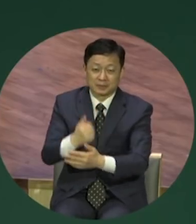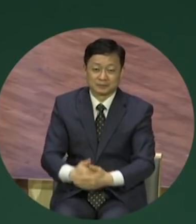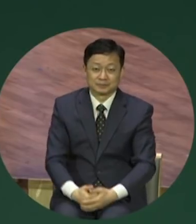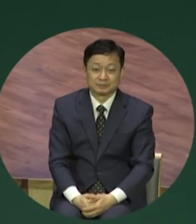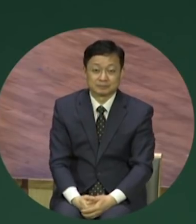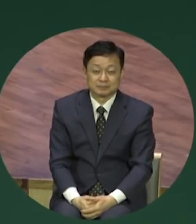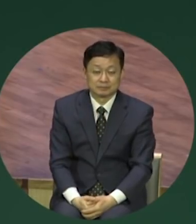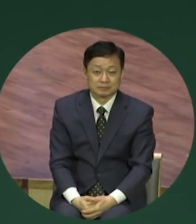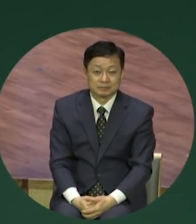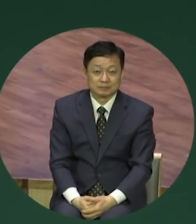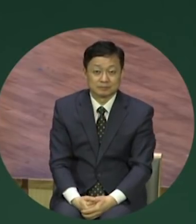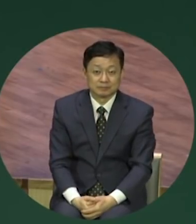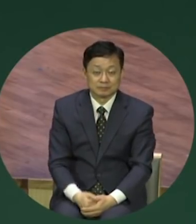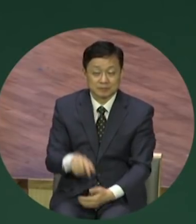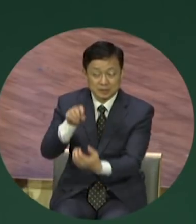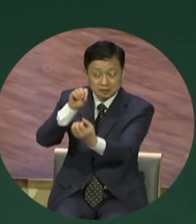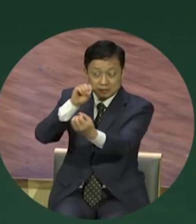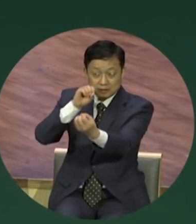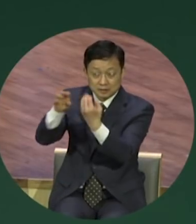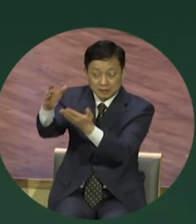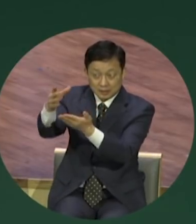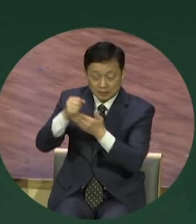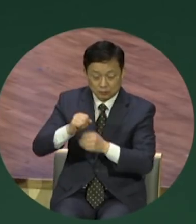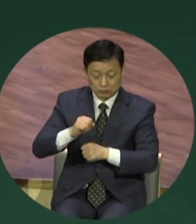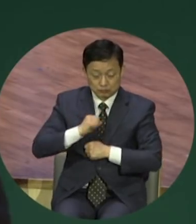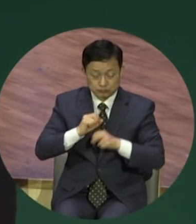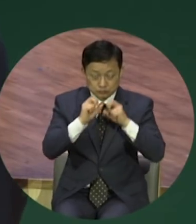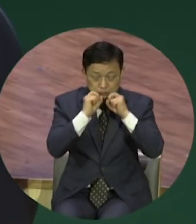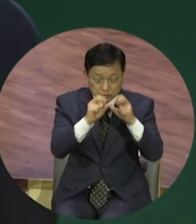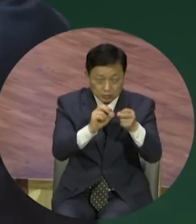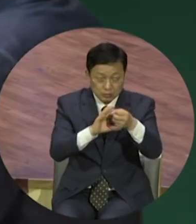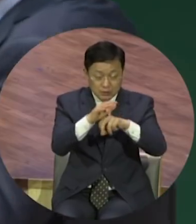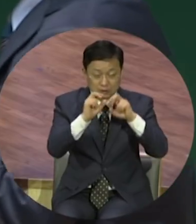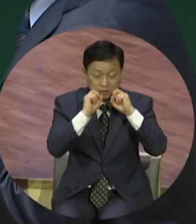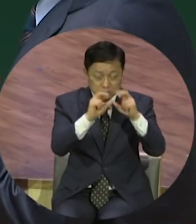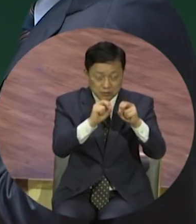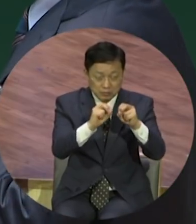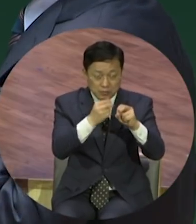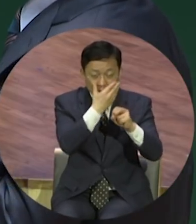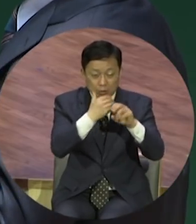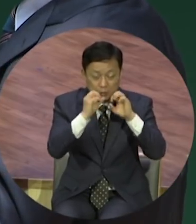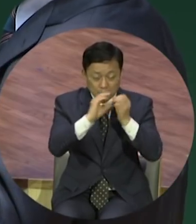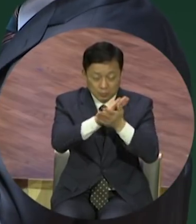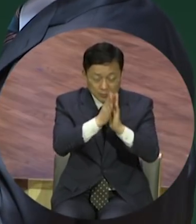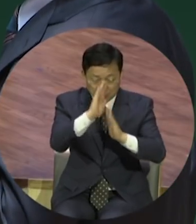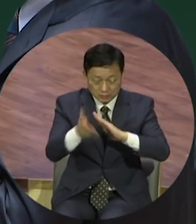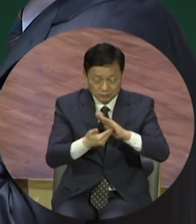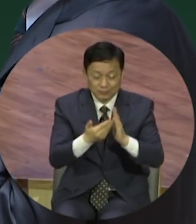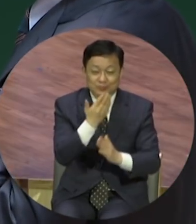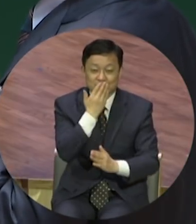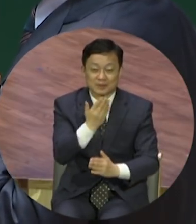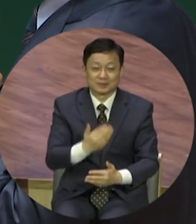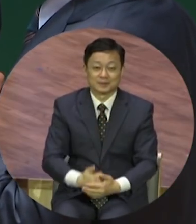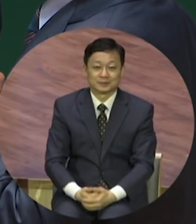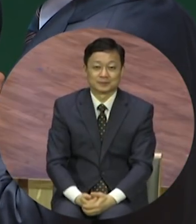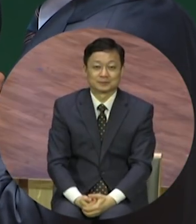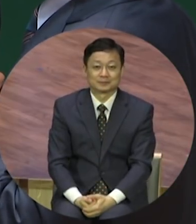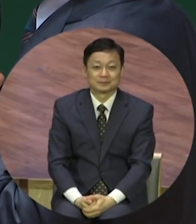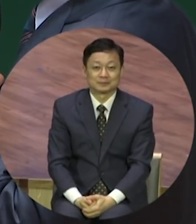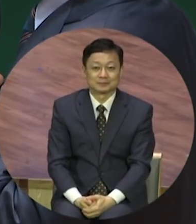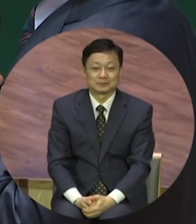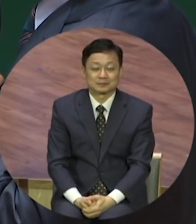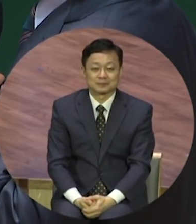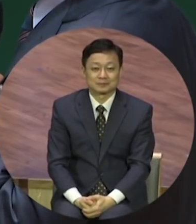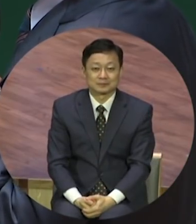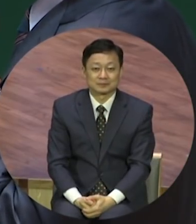가지고 군선교가 전 세계를 복음할 수 있습니다. And with this unprecedented, never repeated answer, you can carry out military missions and you can save